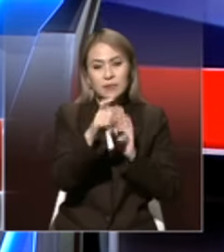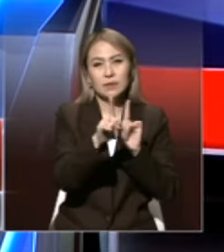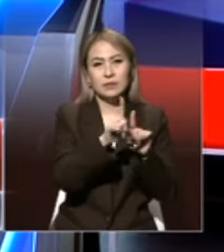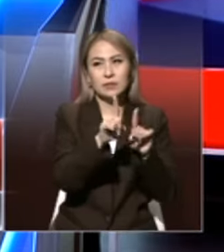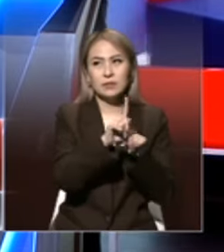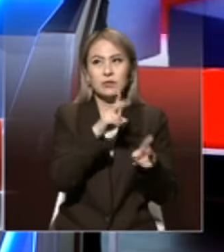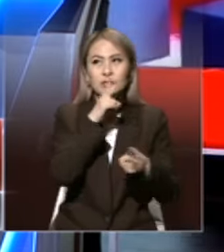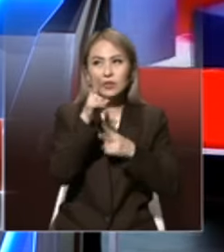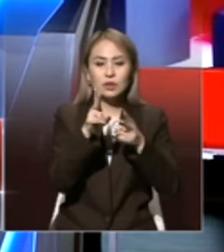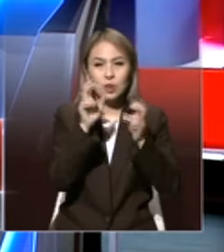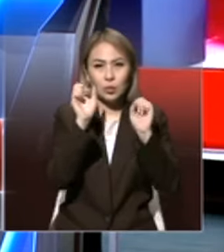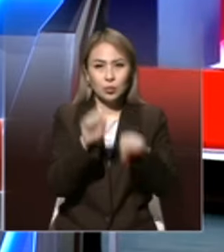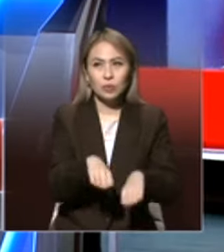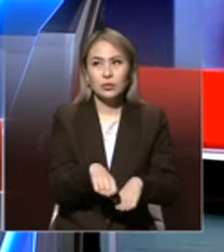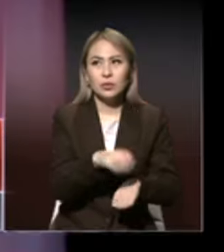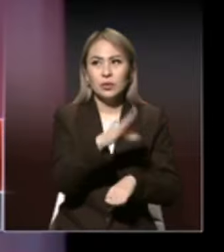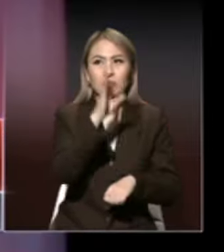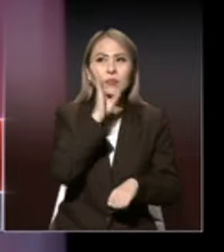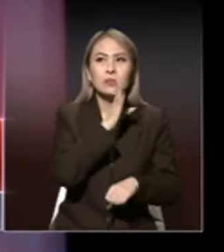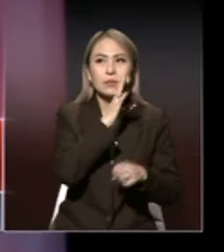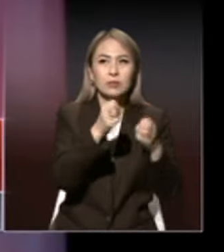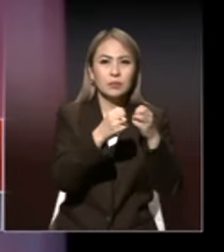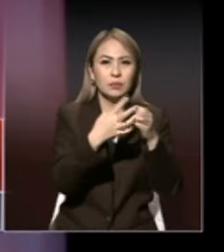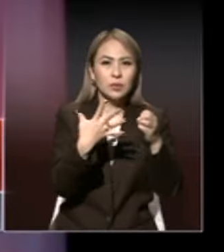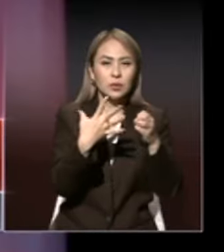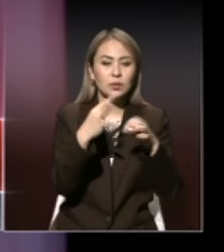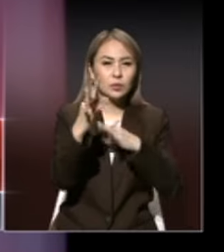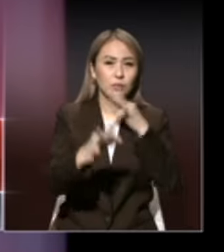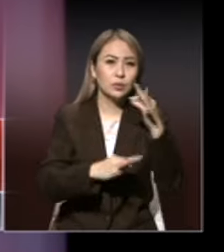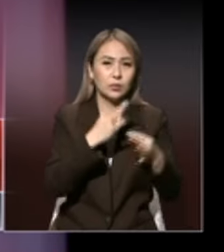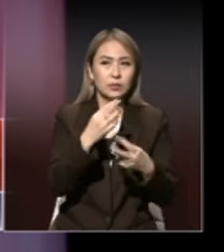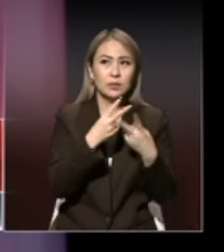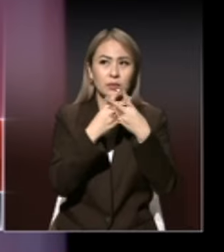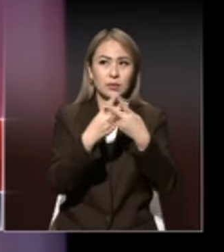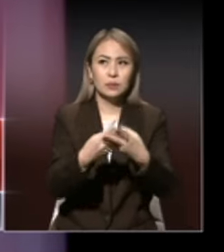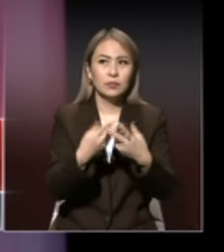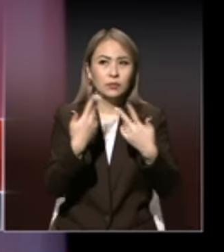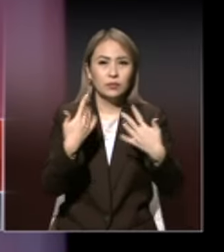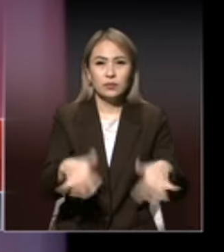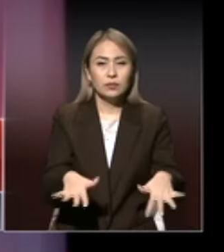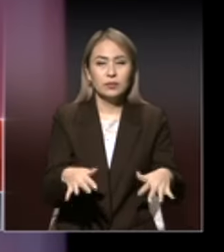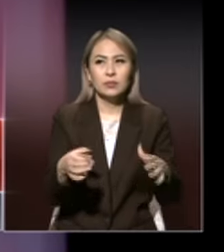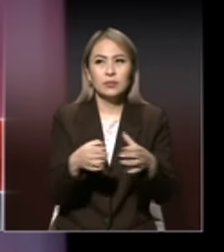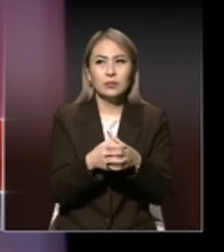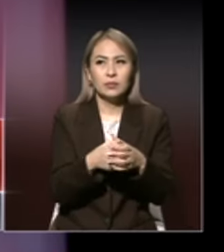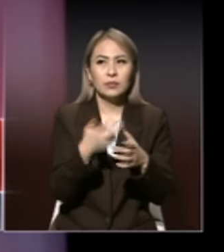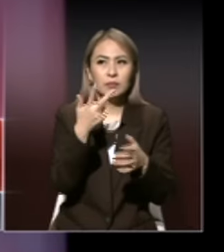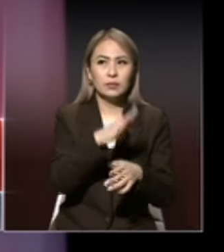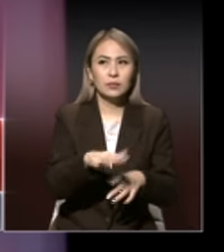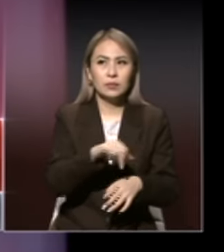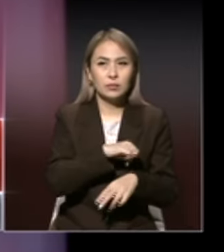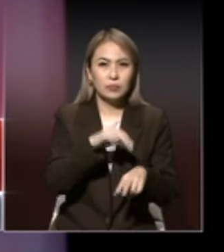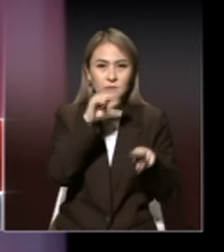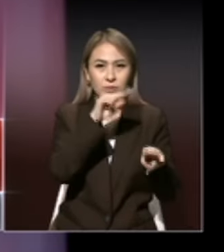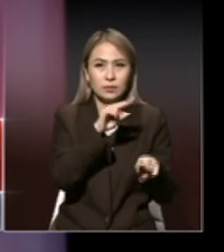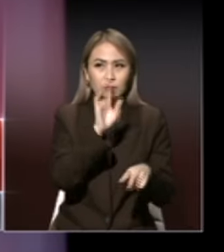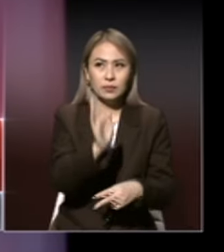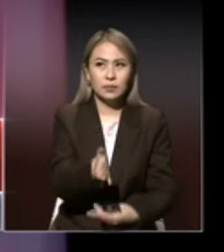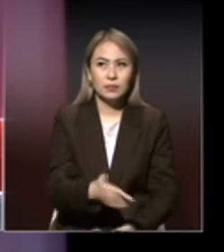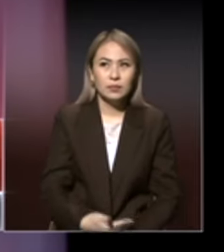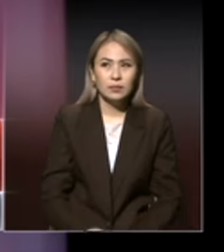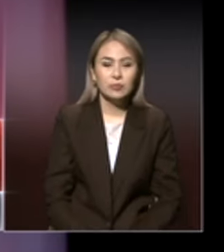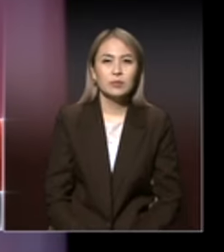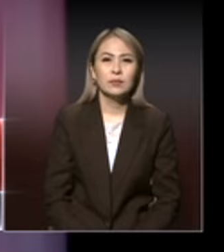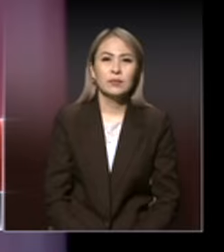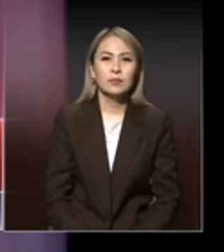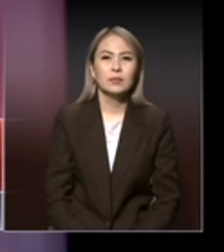деп шағымдан аласыз. Сіздің әйеліңізді 15 сутке алып кетеді, сол жерде ол жатады, сөйтіп үш баланы өзіңіз қарап отырасыз. Енді құқық тұрғыдан бұл жерде